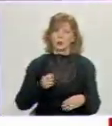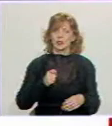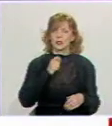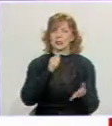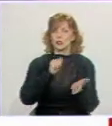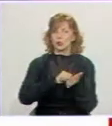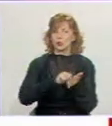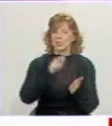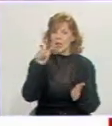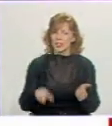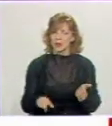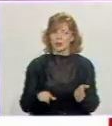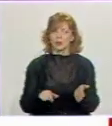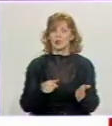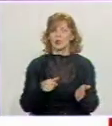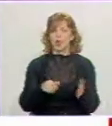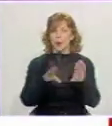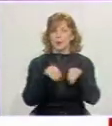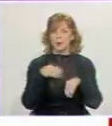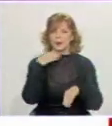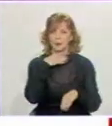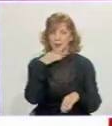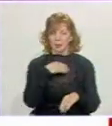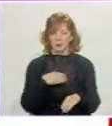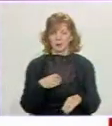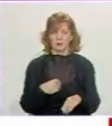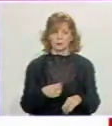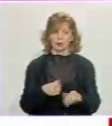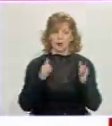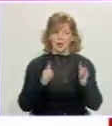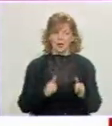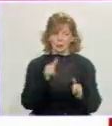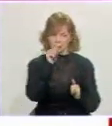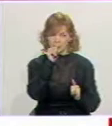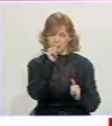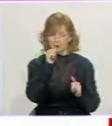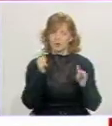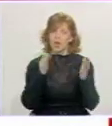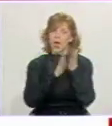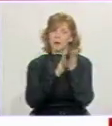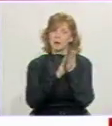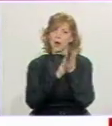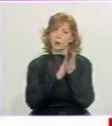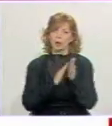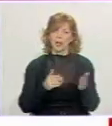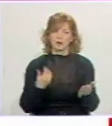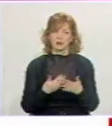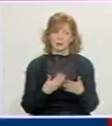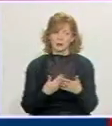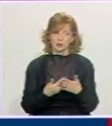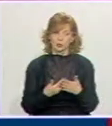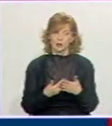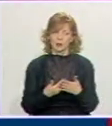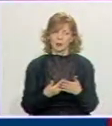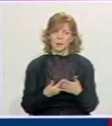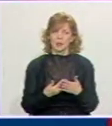alături de-a lungul anului la promovarea proiectelor instituției. Astăzi foarte tare aplaudați. Nu știu cât vom putea să-i aplaudăm de tare